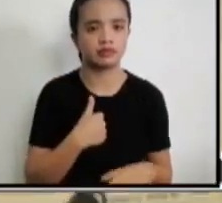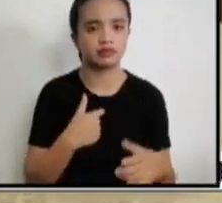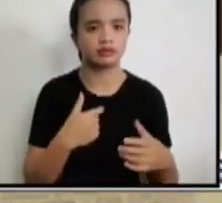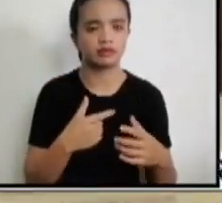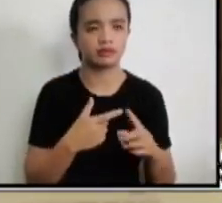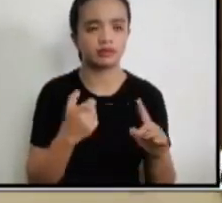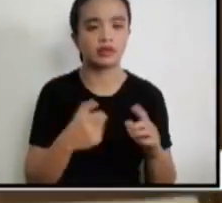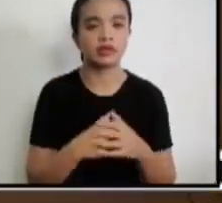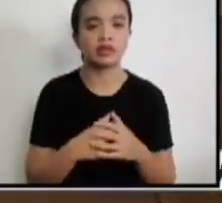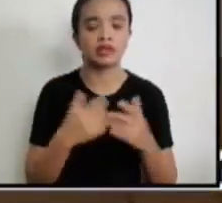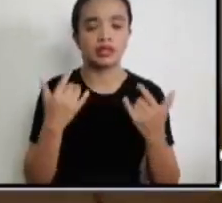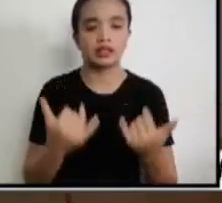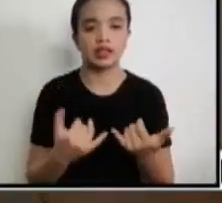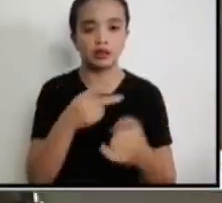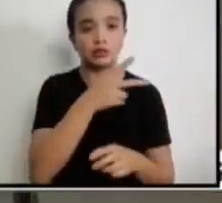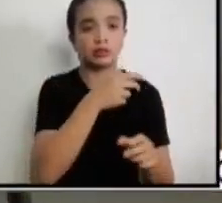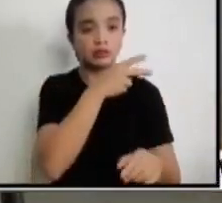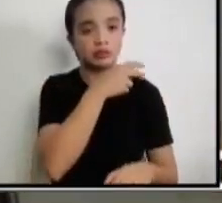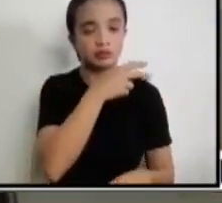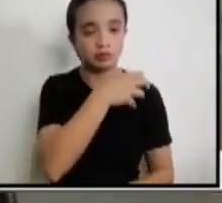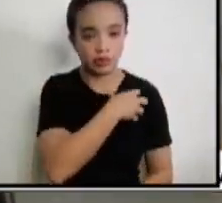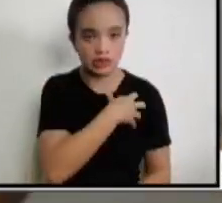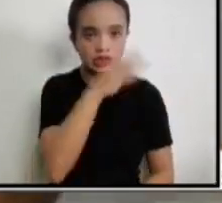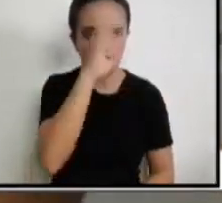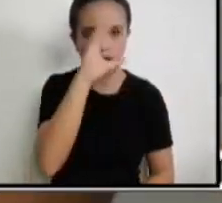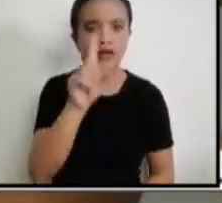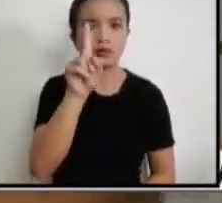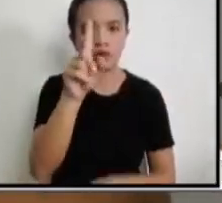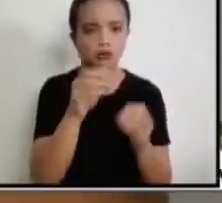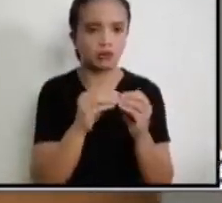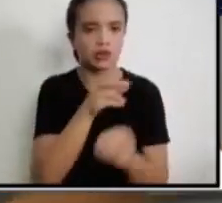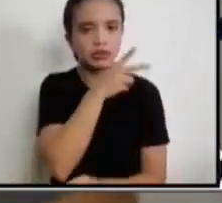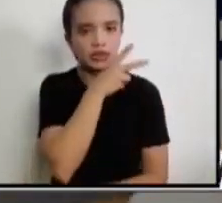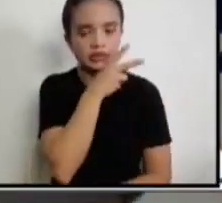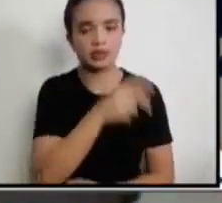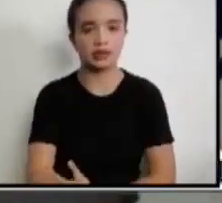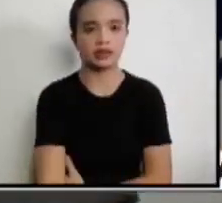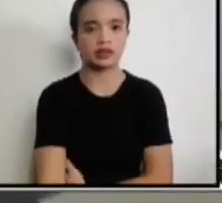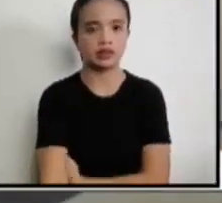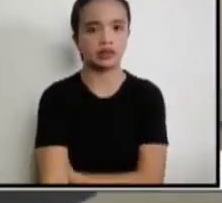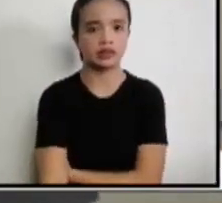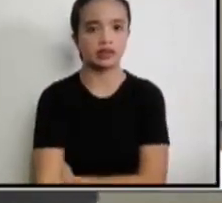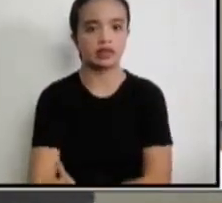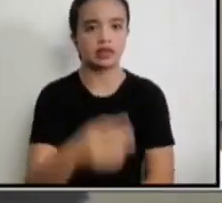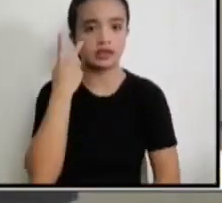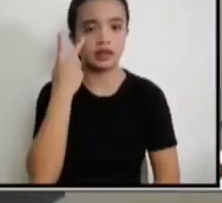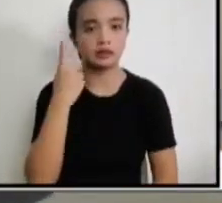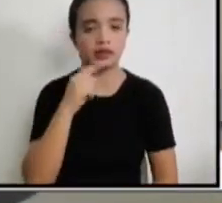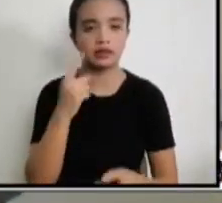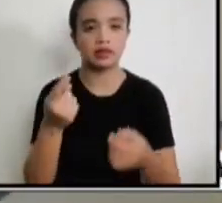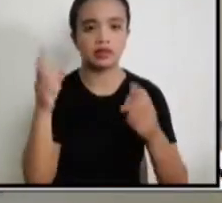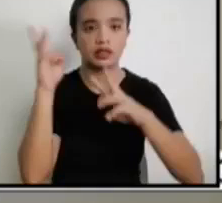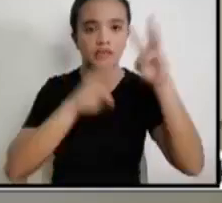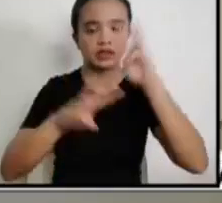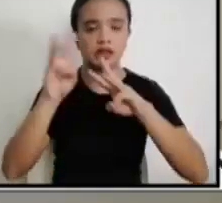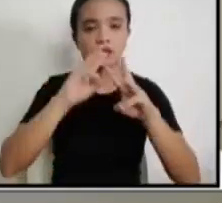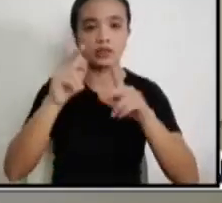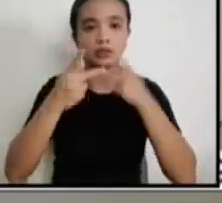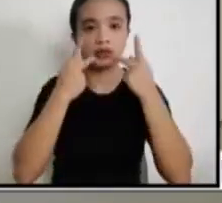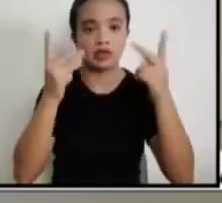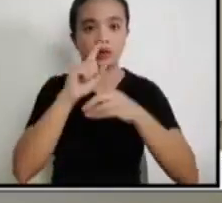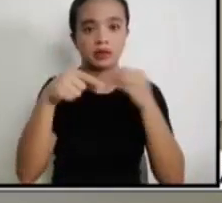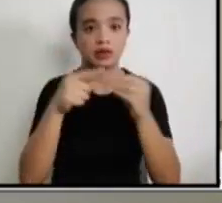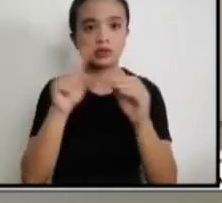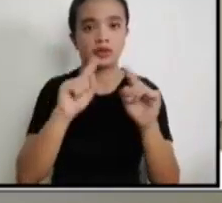Tinutugis na ng pulis ang isa pang sospek. Pinawi naman ng pulisya ang pangamba ng publiko kaugnay sa sunod-sunod na insidente